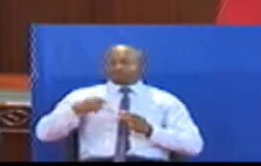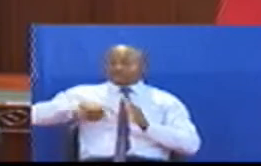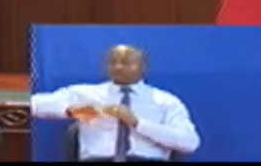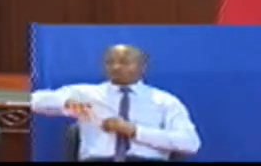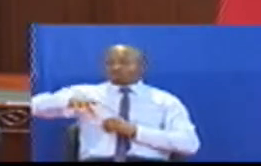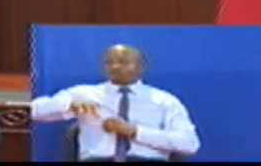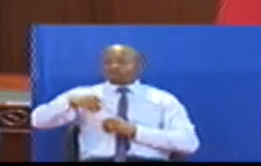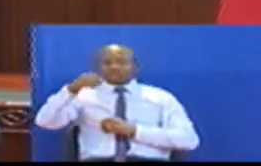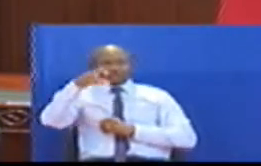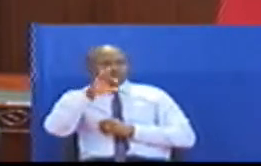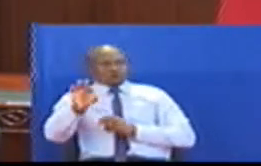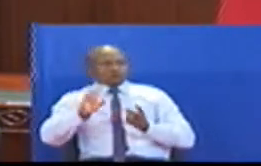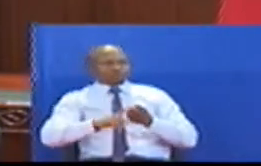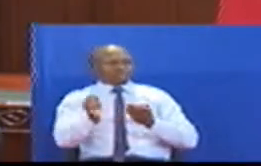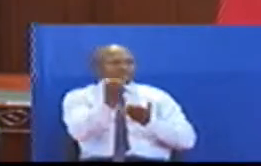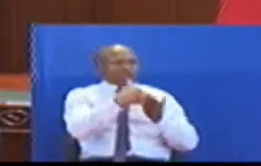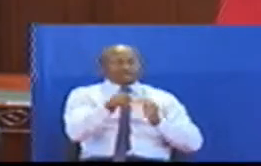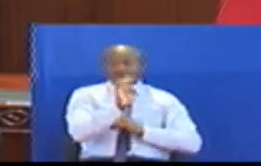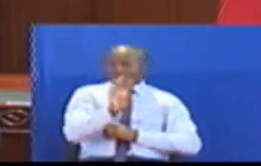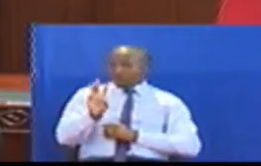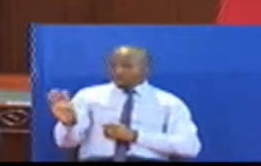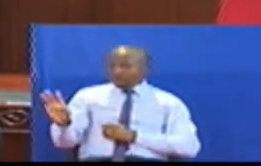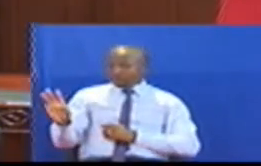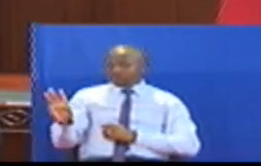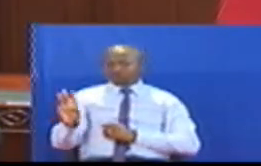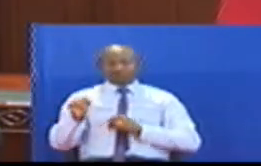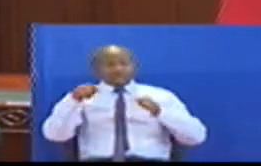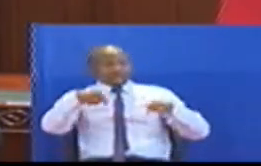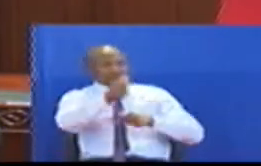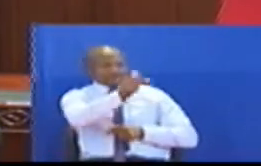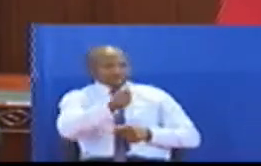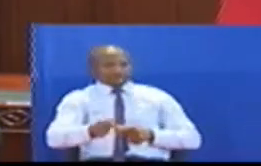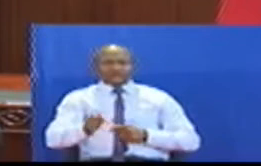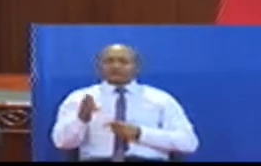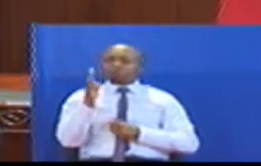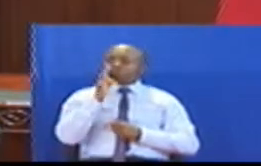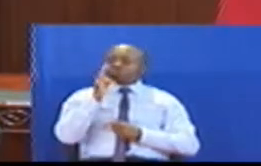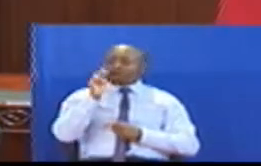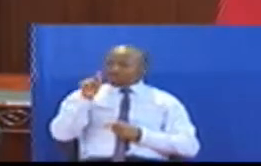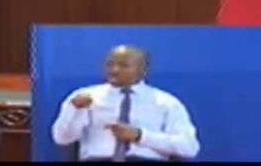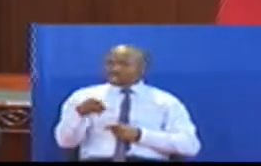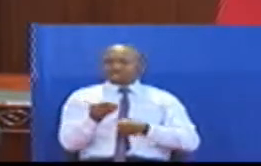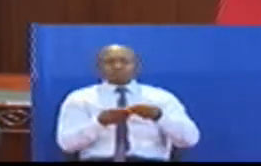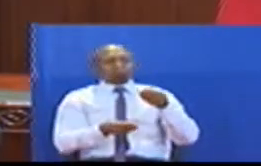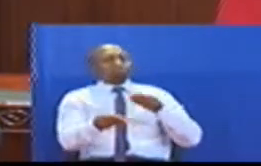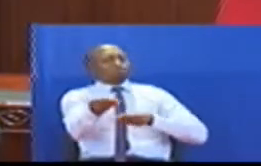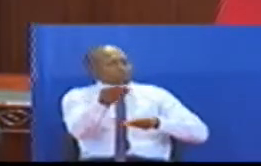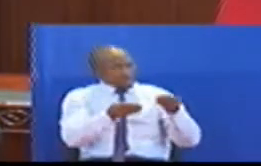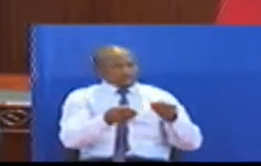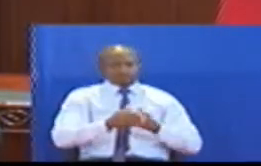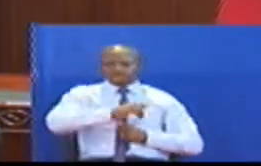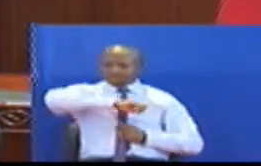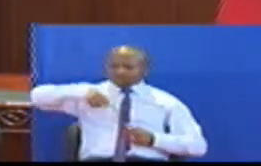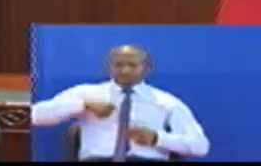Tabora na baadhi ya wilaya nyingine nchini hapa, tumbaku ni uchumi. Sisi ni